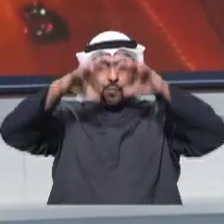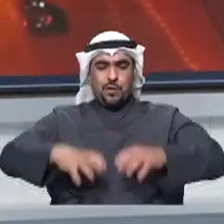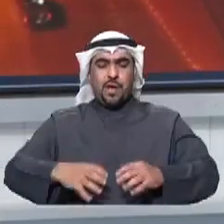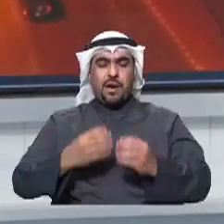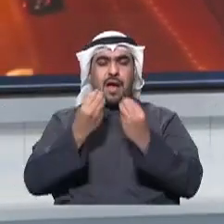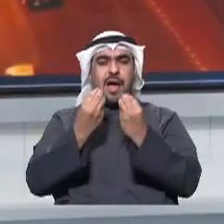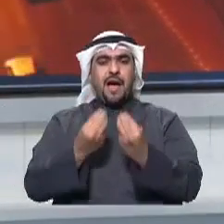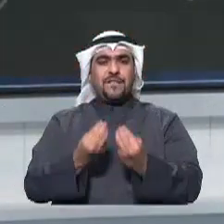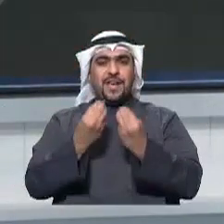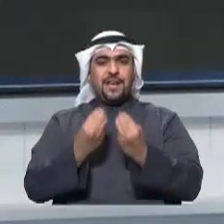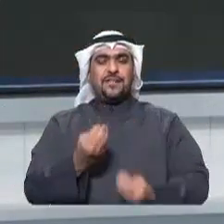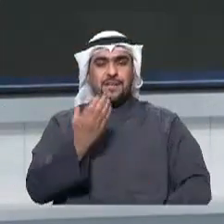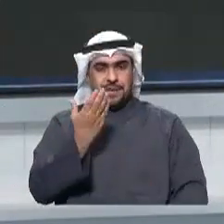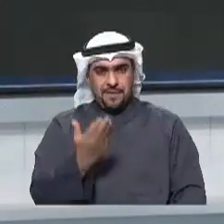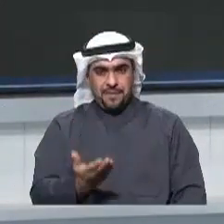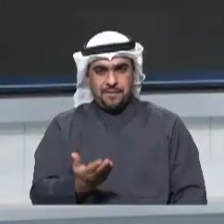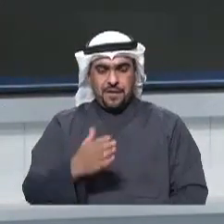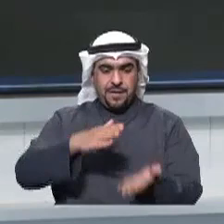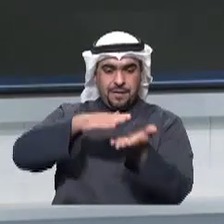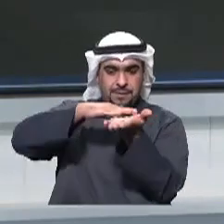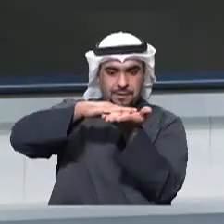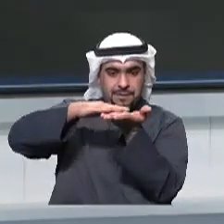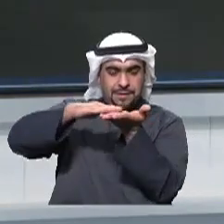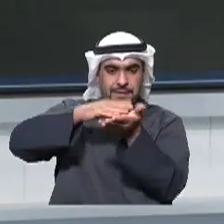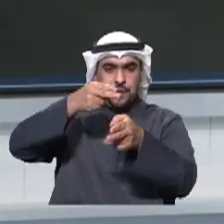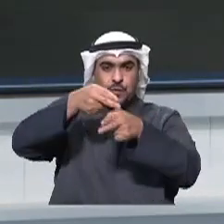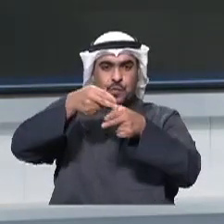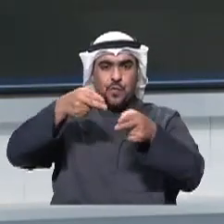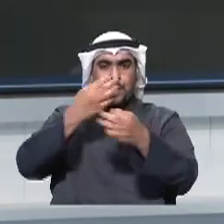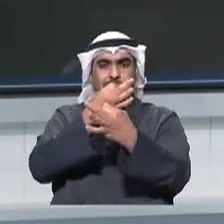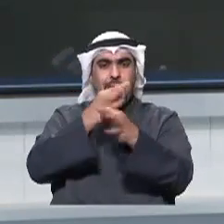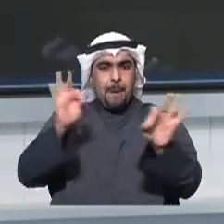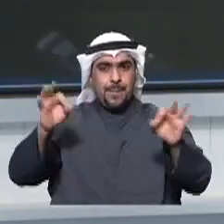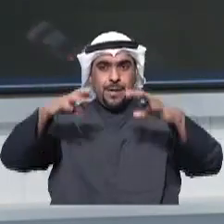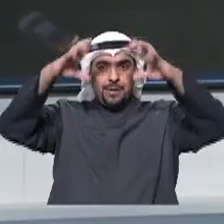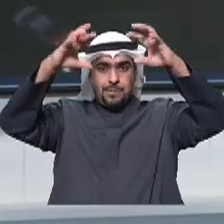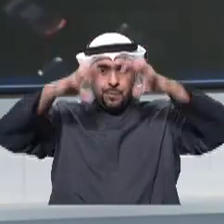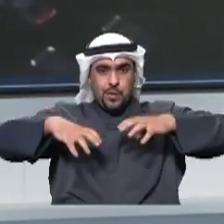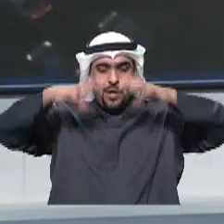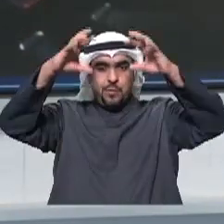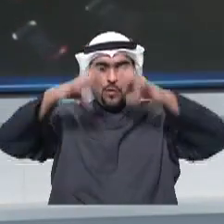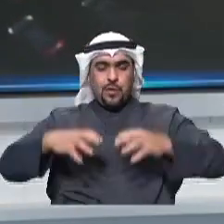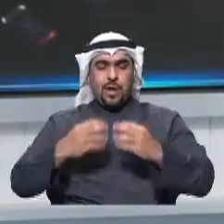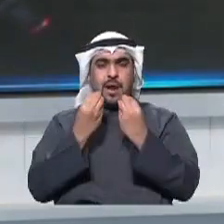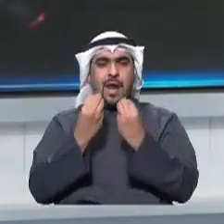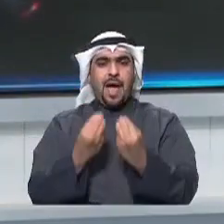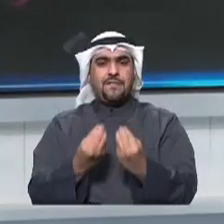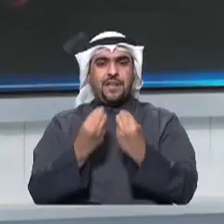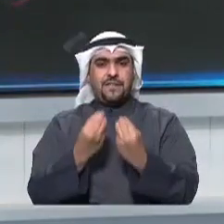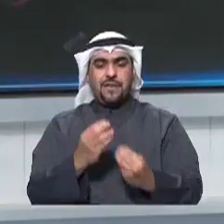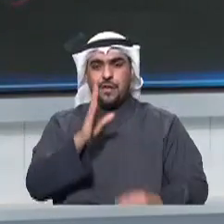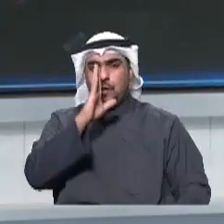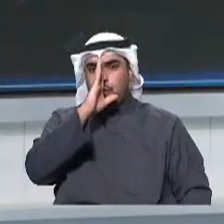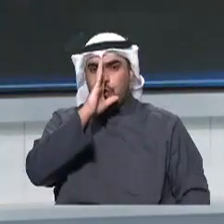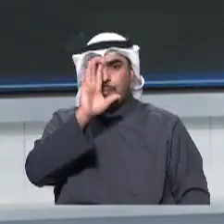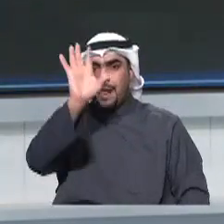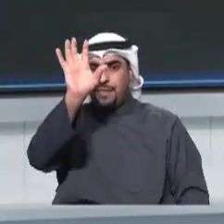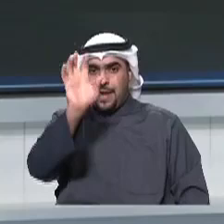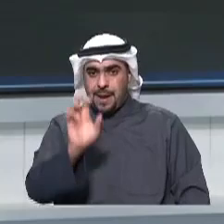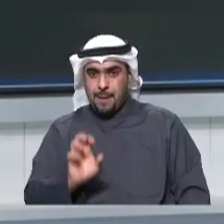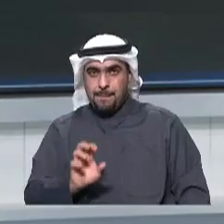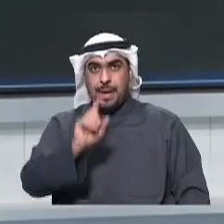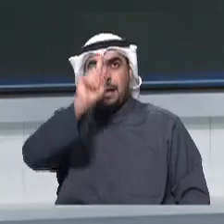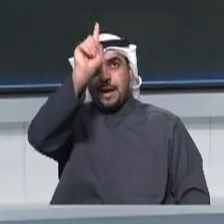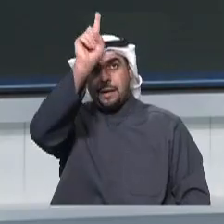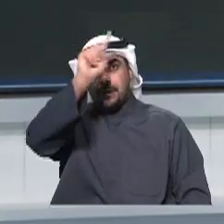على معظم مناطق البلاد، تكون خفيفة بوجه عام. نهار الغد تكون رعدية مساء يوم الاثنين على بعض